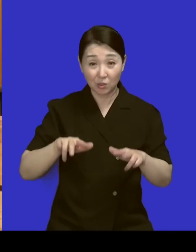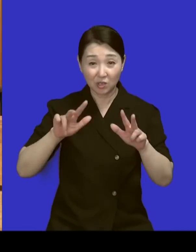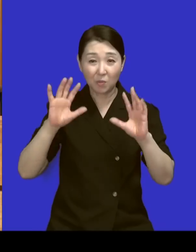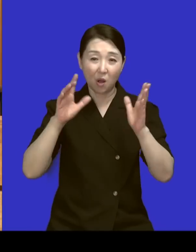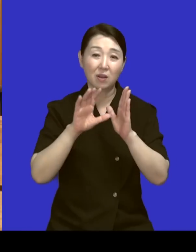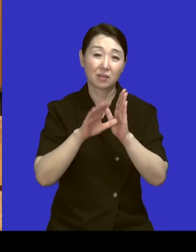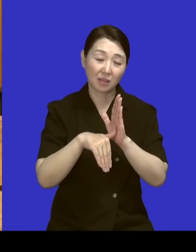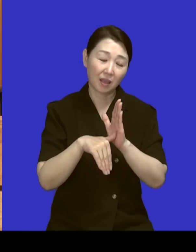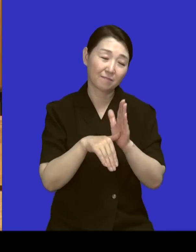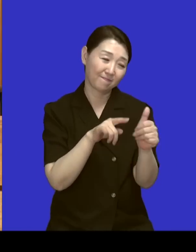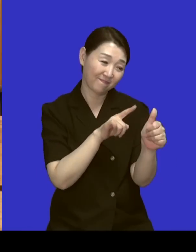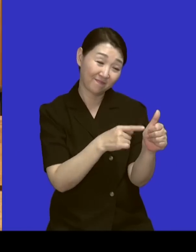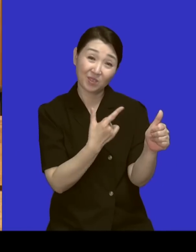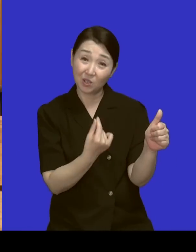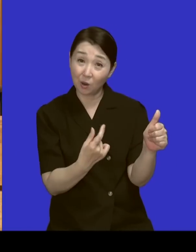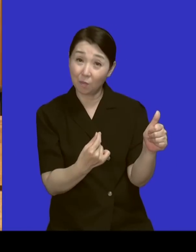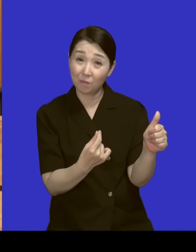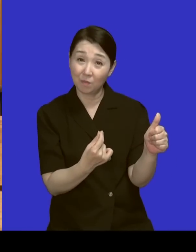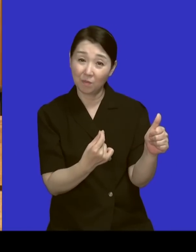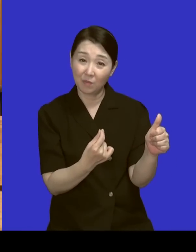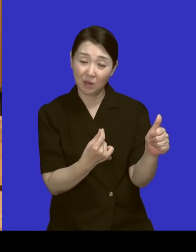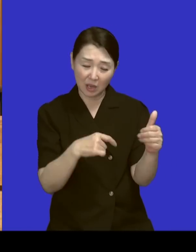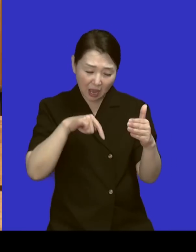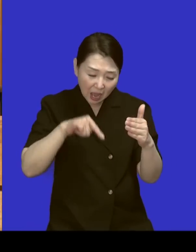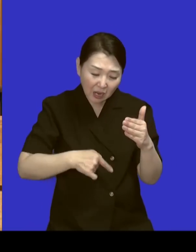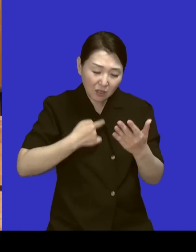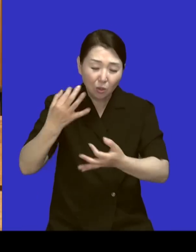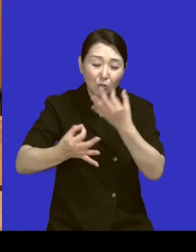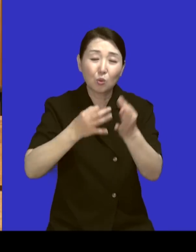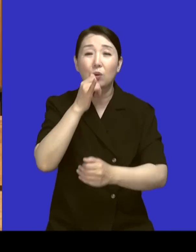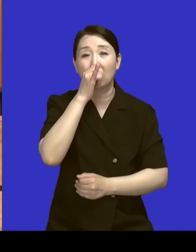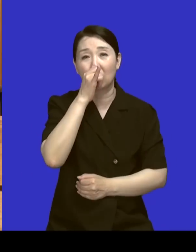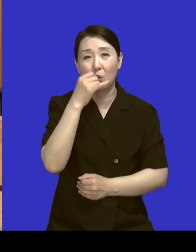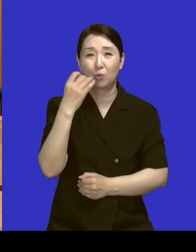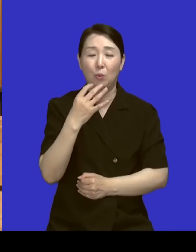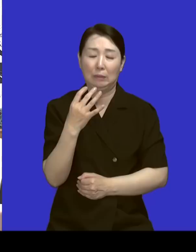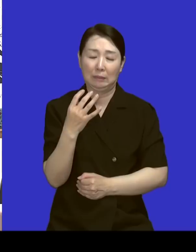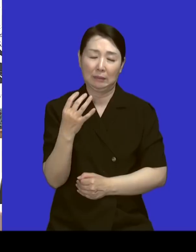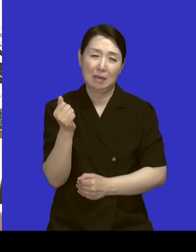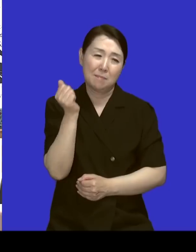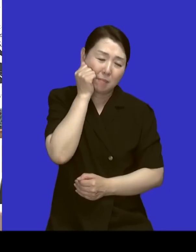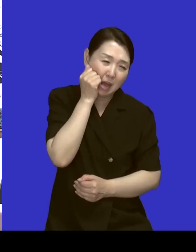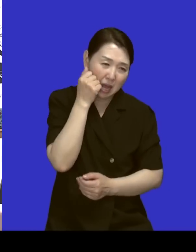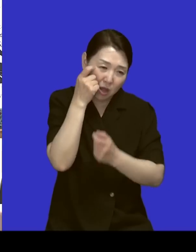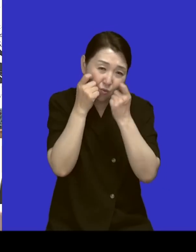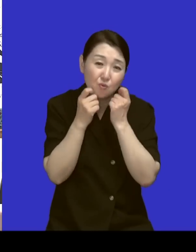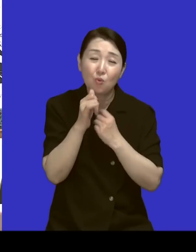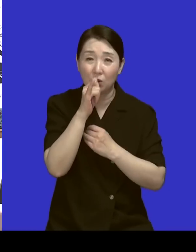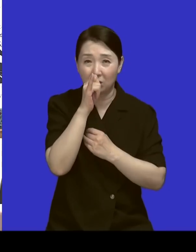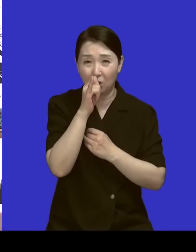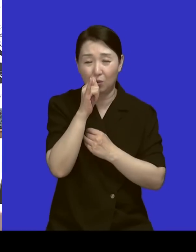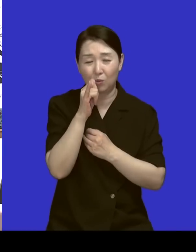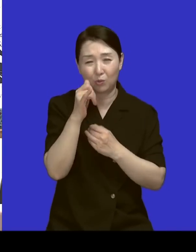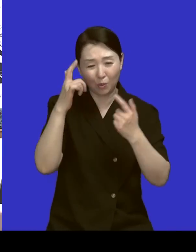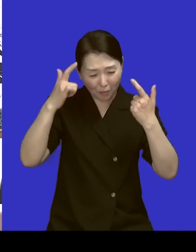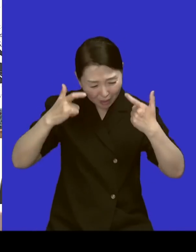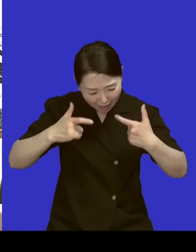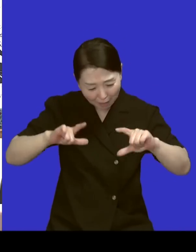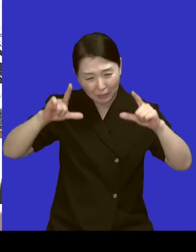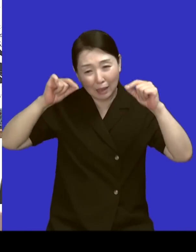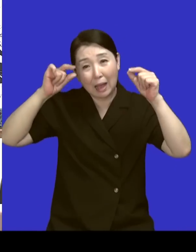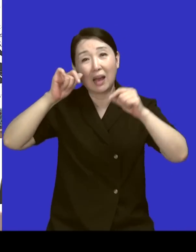시절의 이관영 작가처럼 안에서 소리치고 있고 또 당하고 있고 또 울고 있고 또 밤새 잠을 못 자고 있을